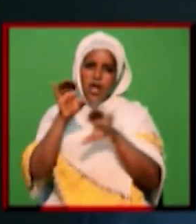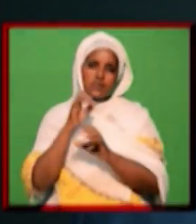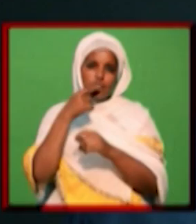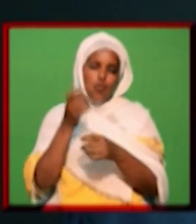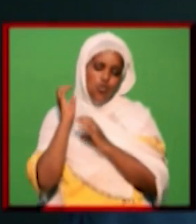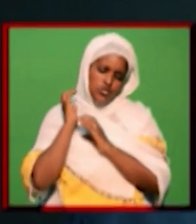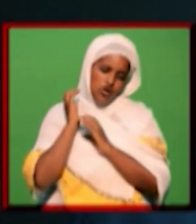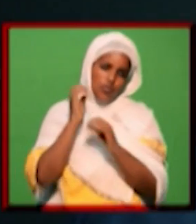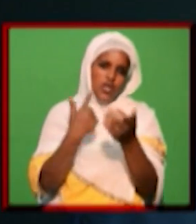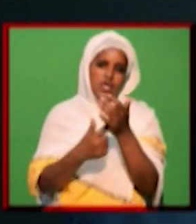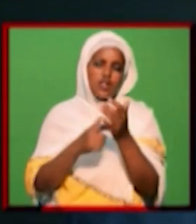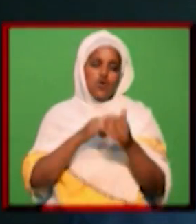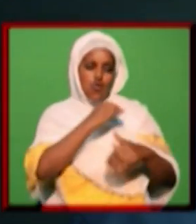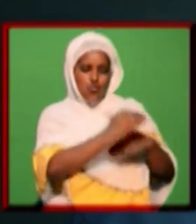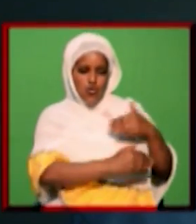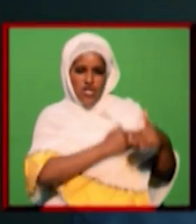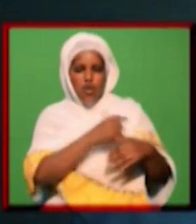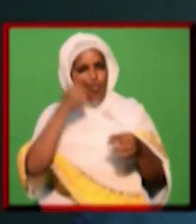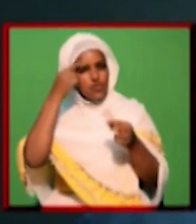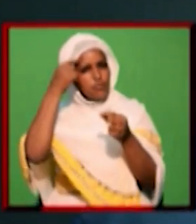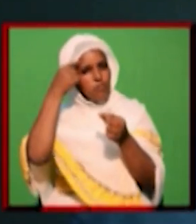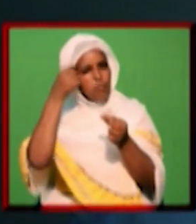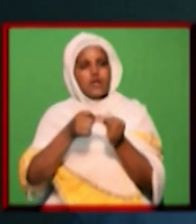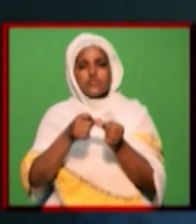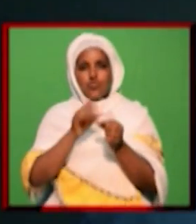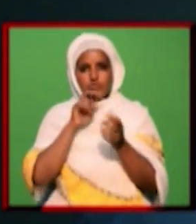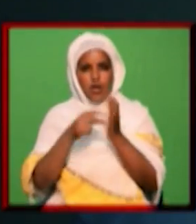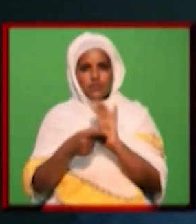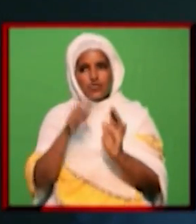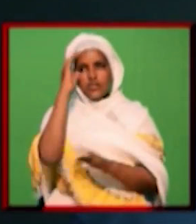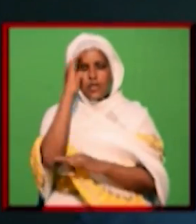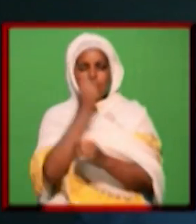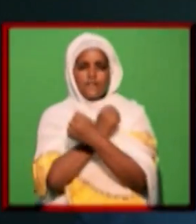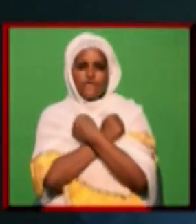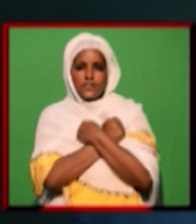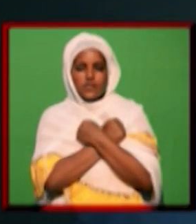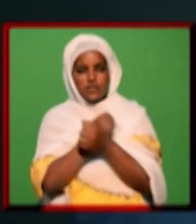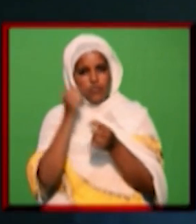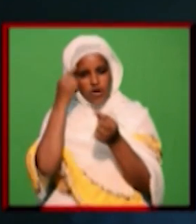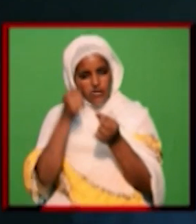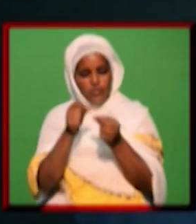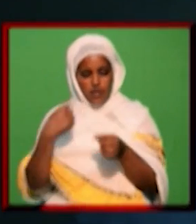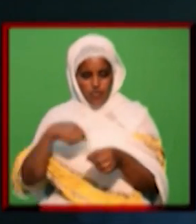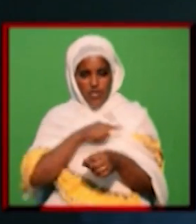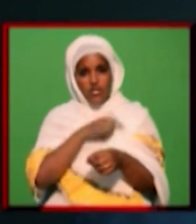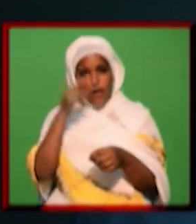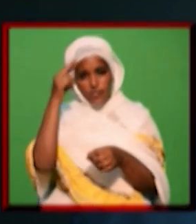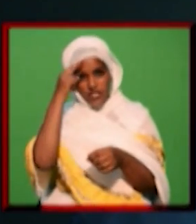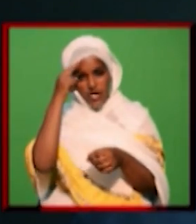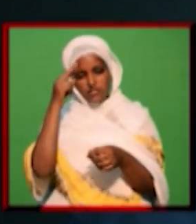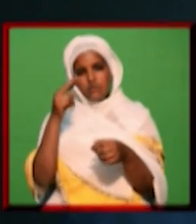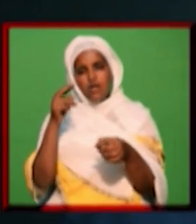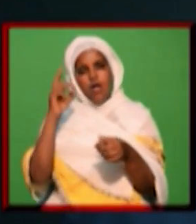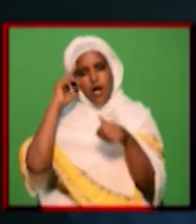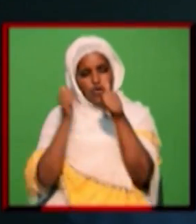نا إيه ولتاون ماسف مالتهم فكرون ماسف لن ياسيل هارو كنت